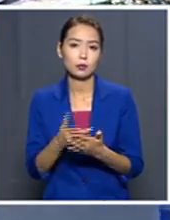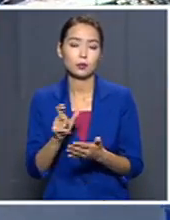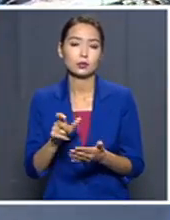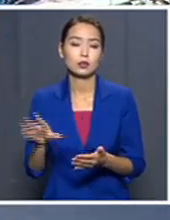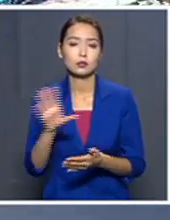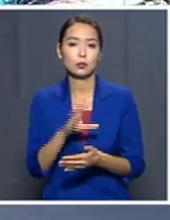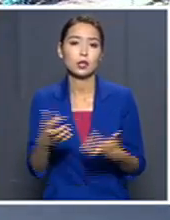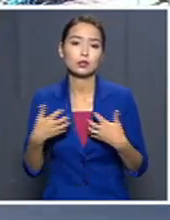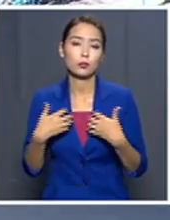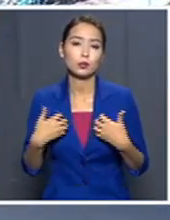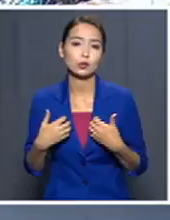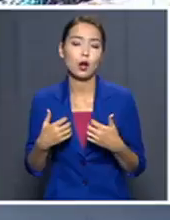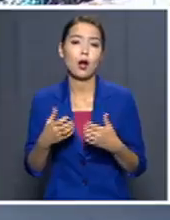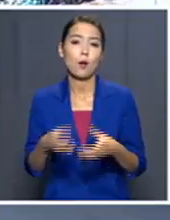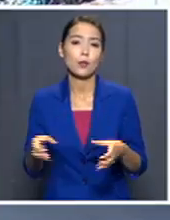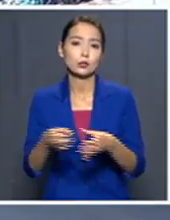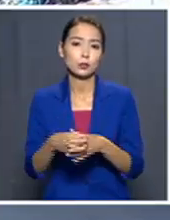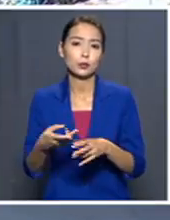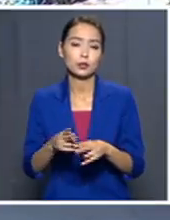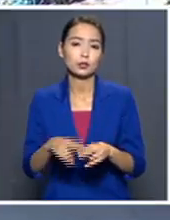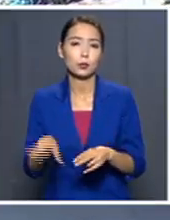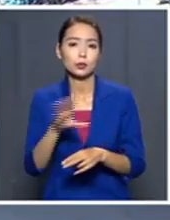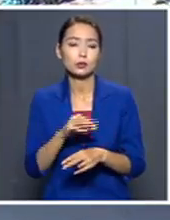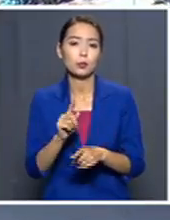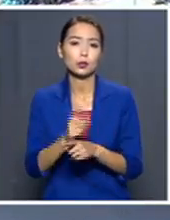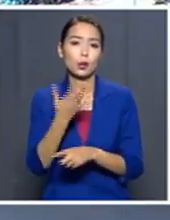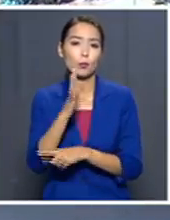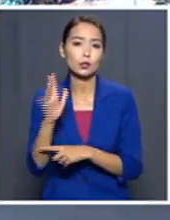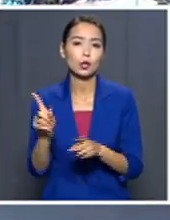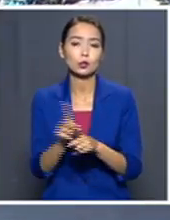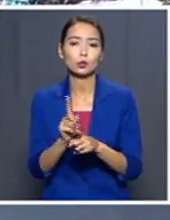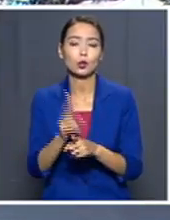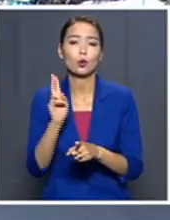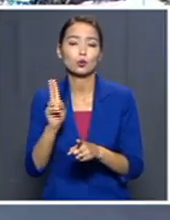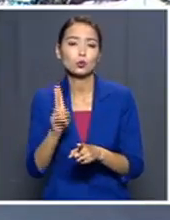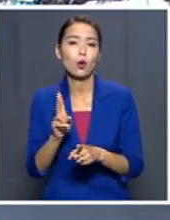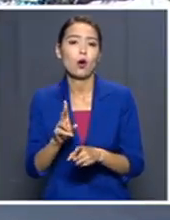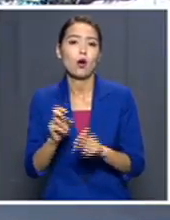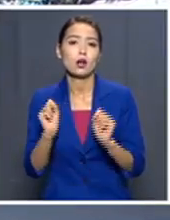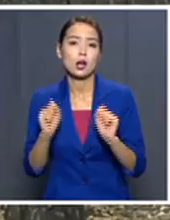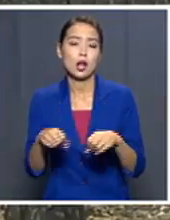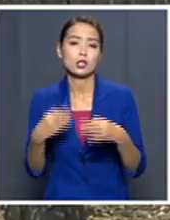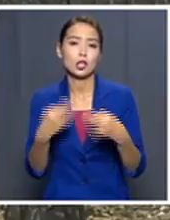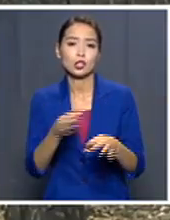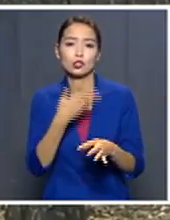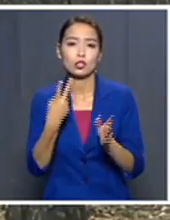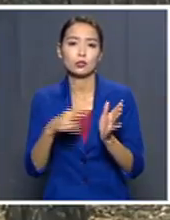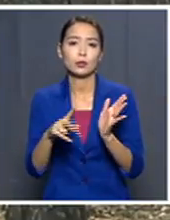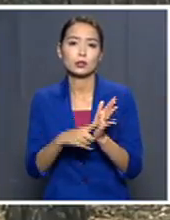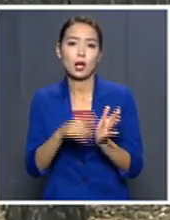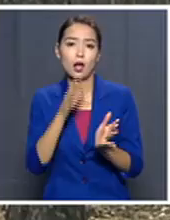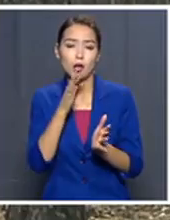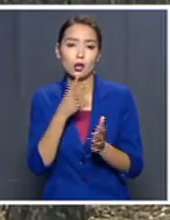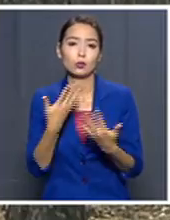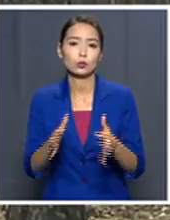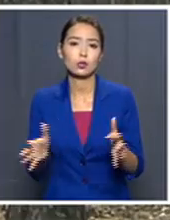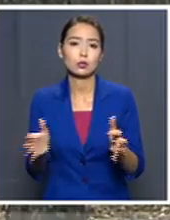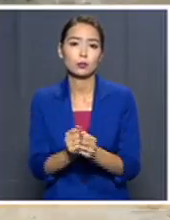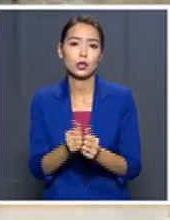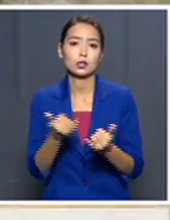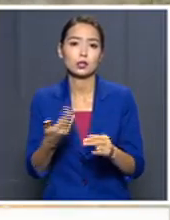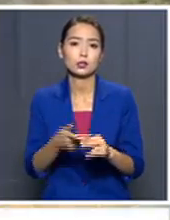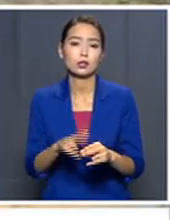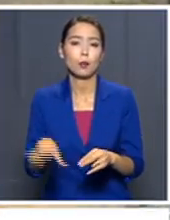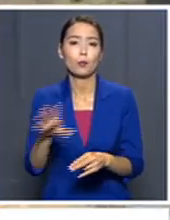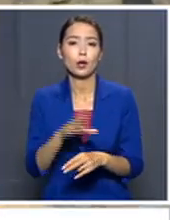жедел алдын алу шарасы аясында Бұланды ауданында ағаштарды рұқсатсыз кескен 27 асар азамат ұсталды. Ал Сандықта ауданының